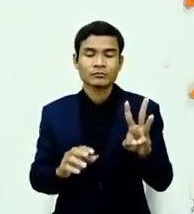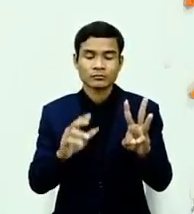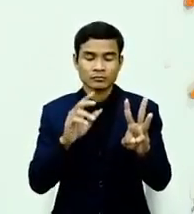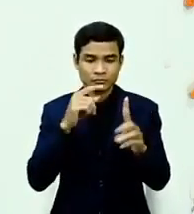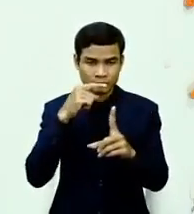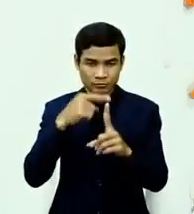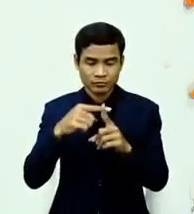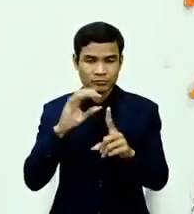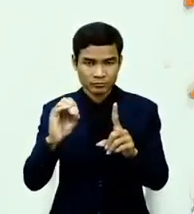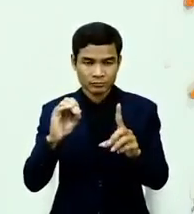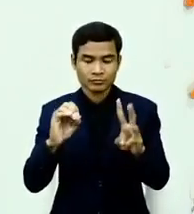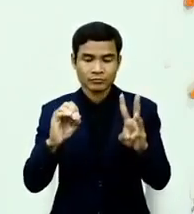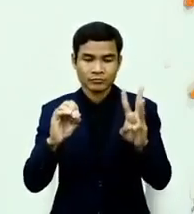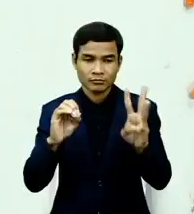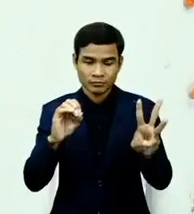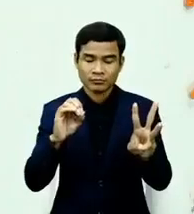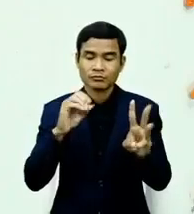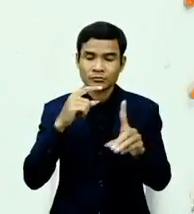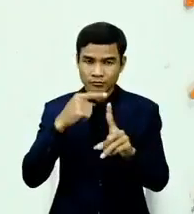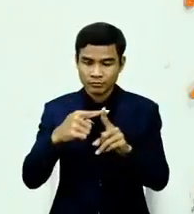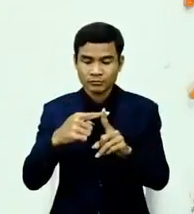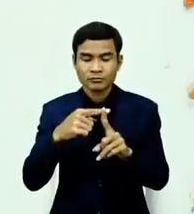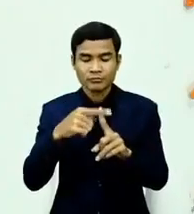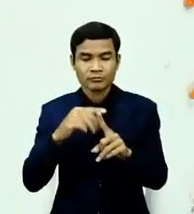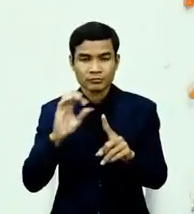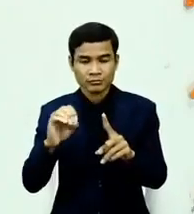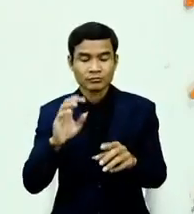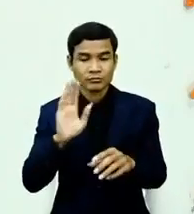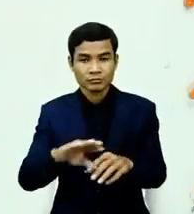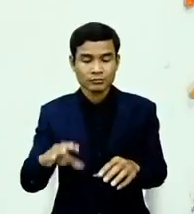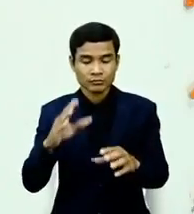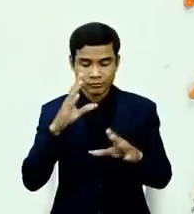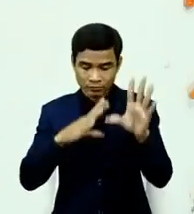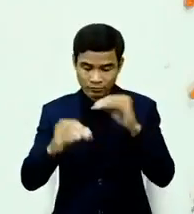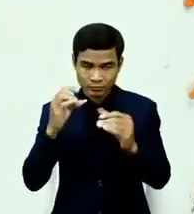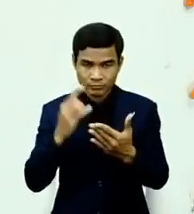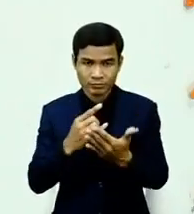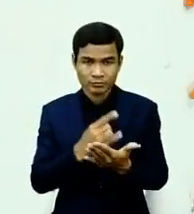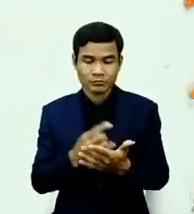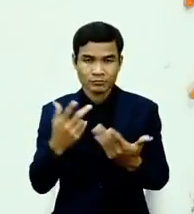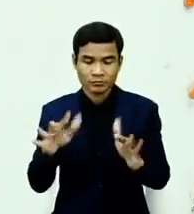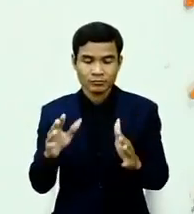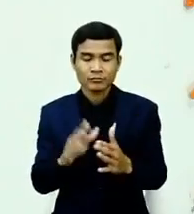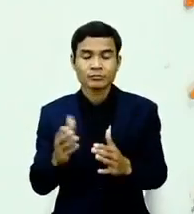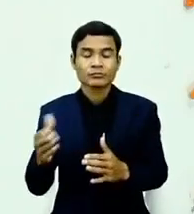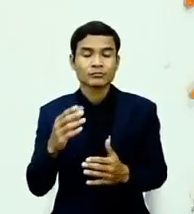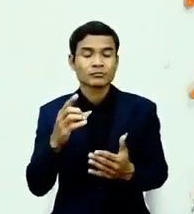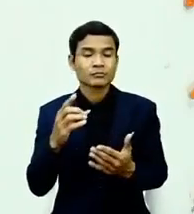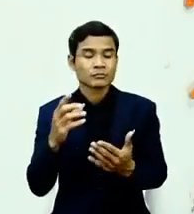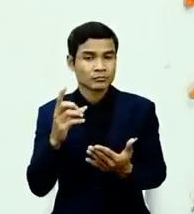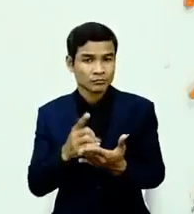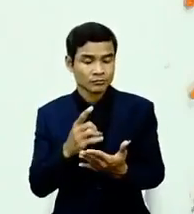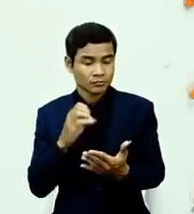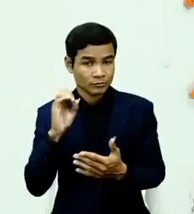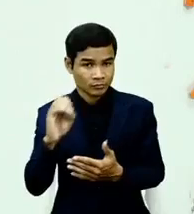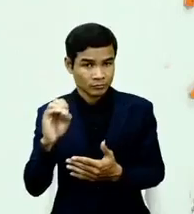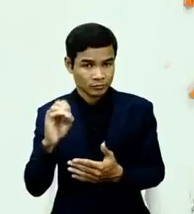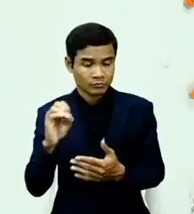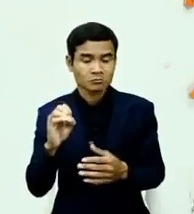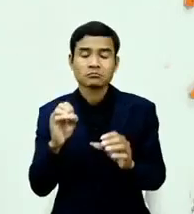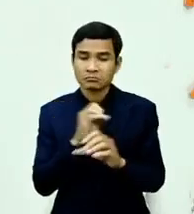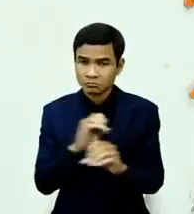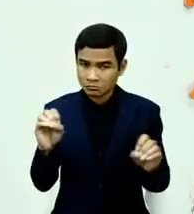បូកនឹង0 0យើងរៀនមេរៀនរួចហើយមែនទេចាយើងដឹងថា0គឺយ៉ាងម៉េចកូនចាតទេ